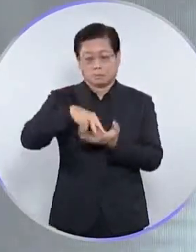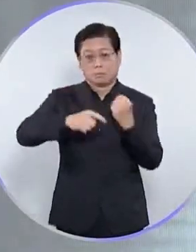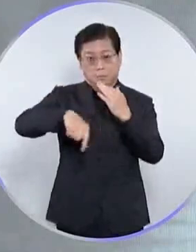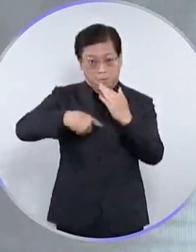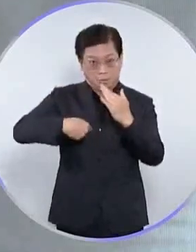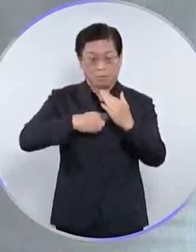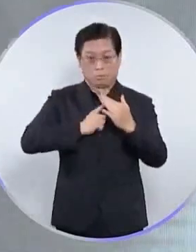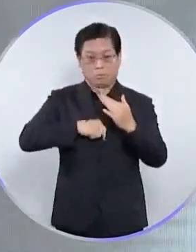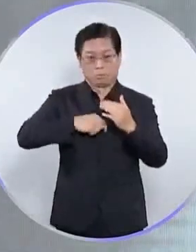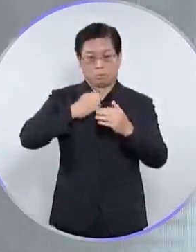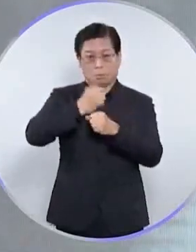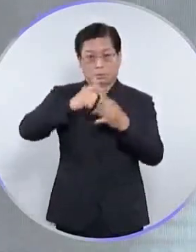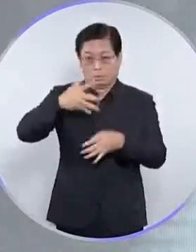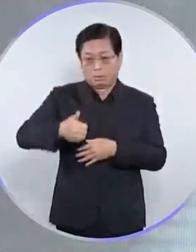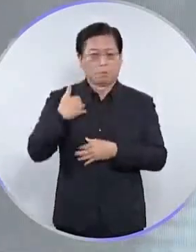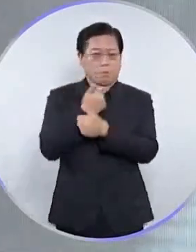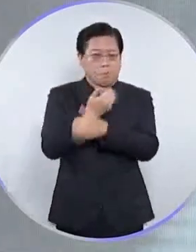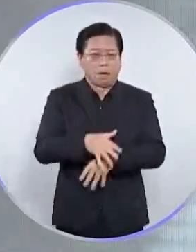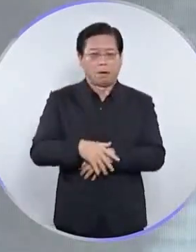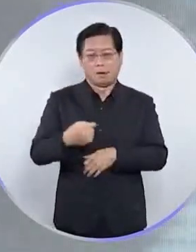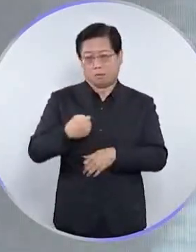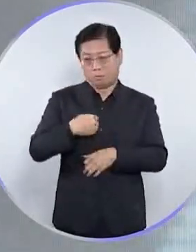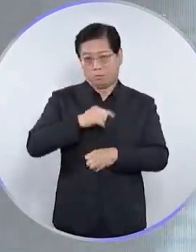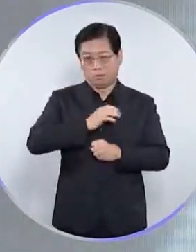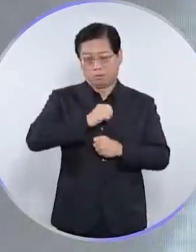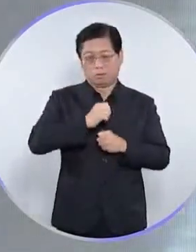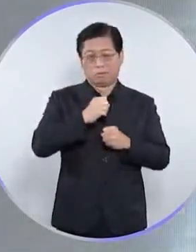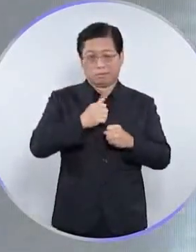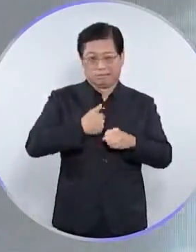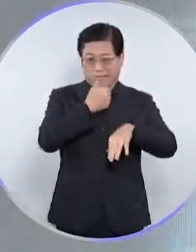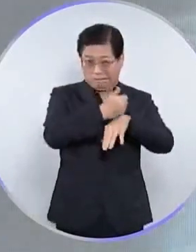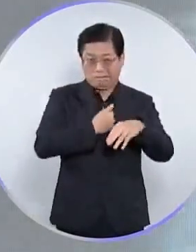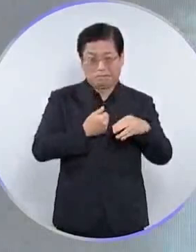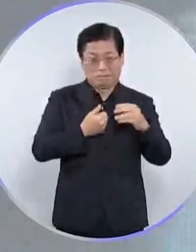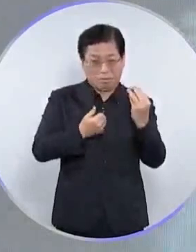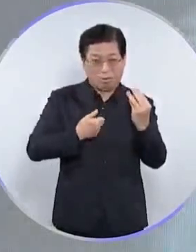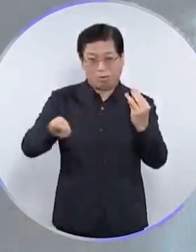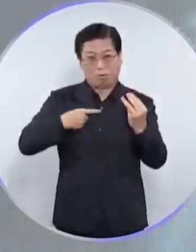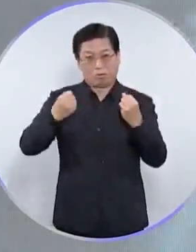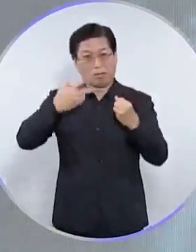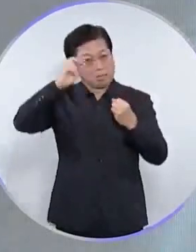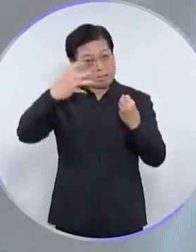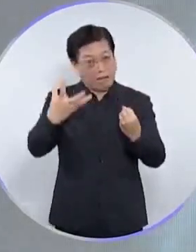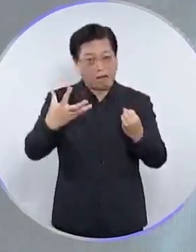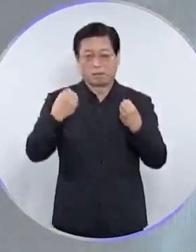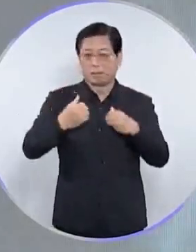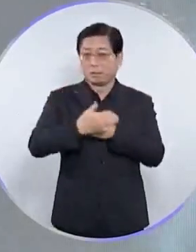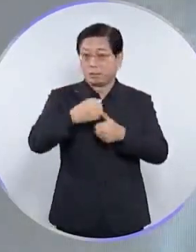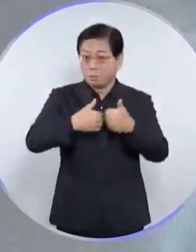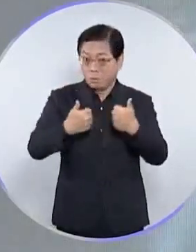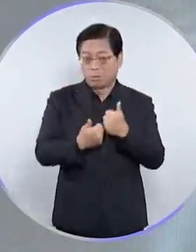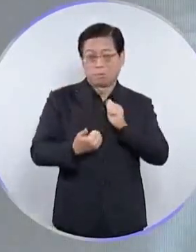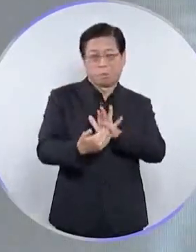担任干事长，我亲身经历朝小野大的情况，在城区委员会前前后后挡了